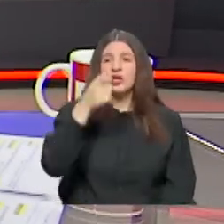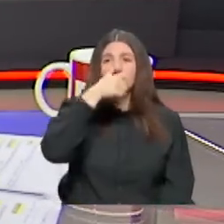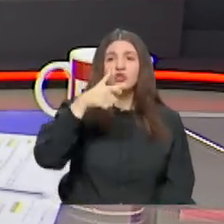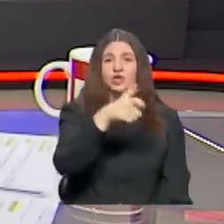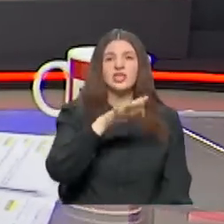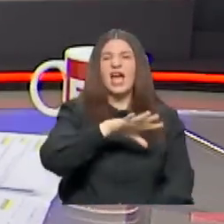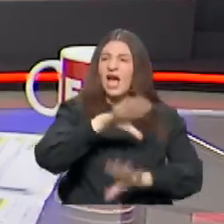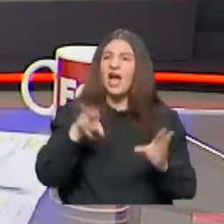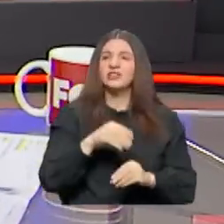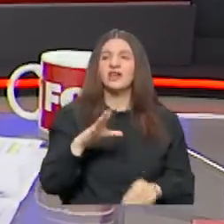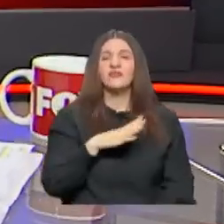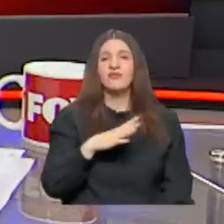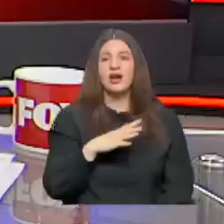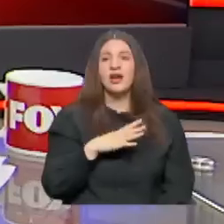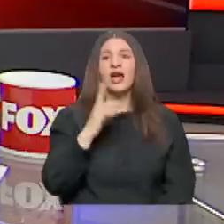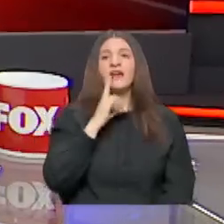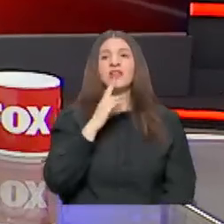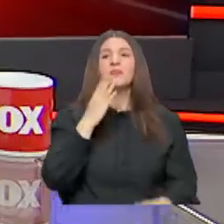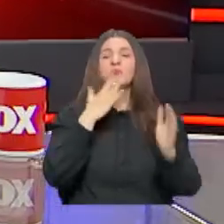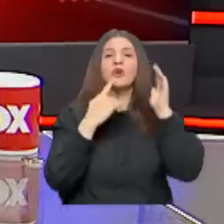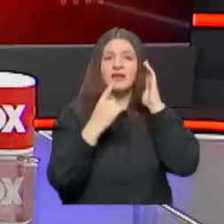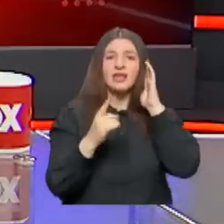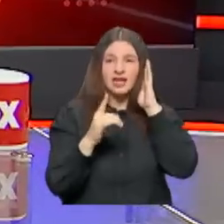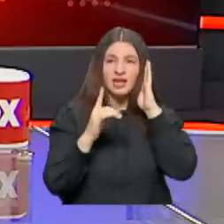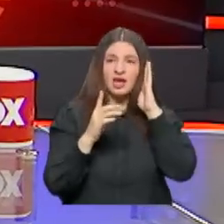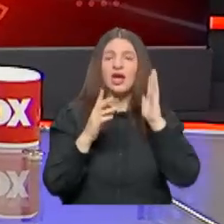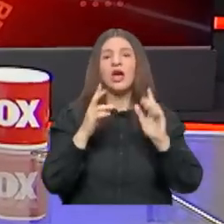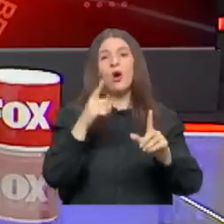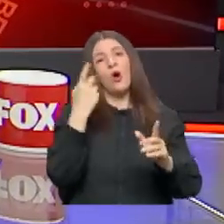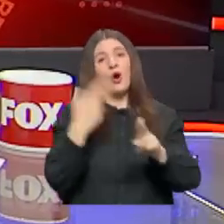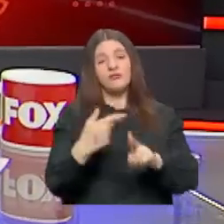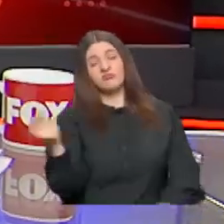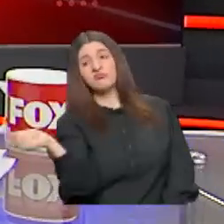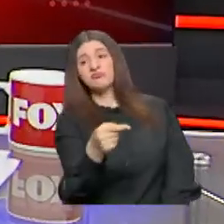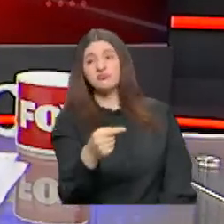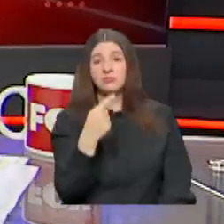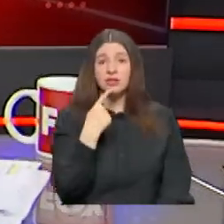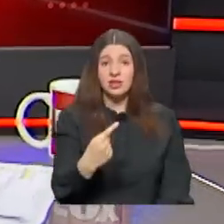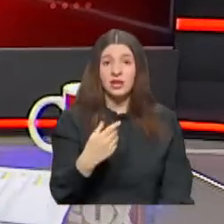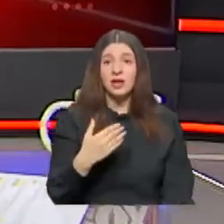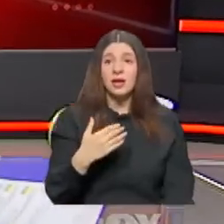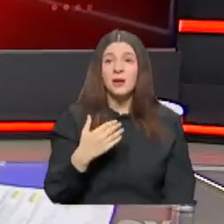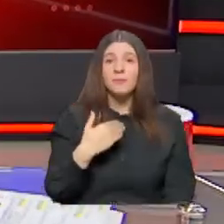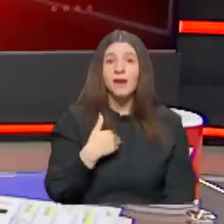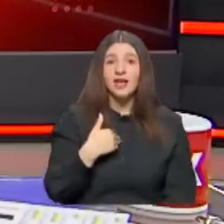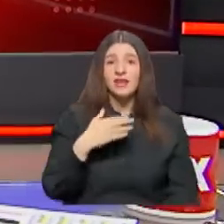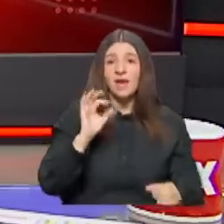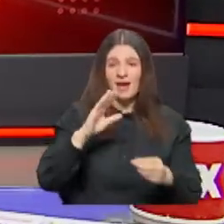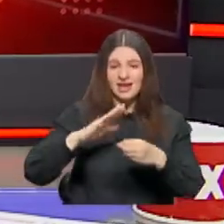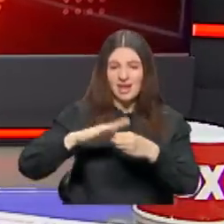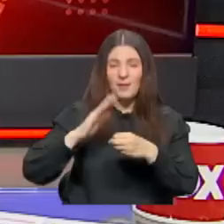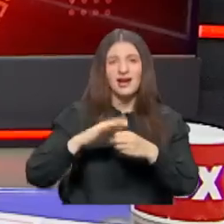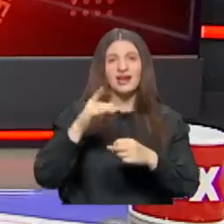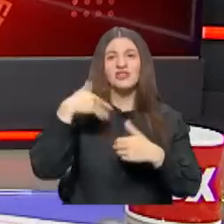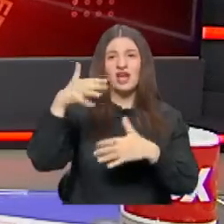Türkiye'de her şey var. Efendim yok diyenlere kapak olsun dedi. Ben de dedim ki kapak ithalatına hemen izin